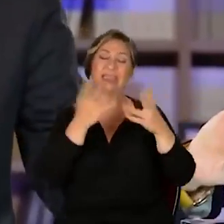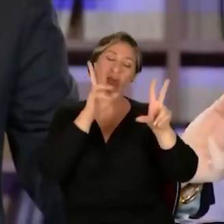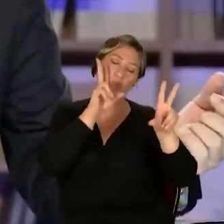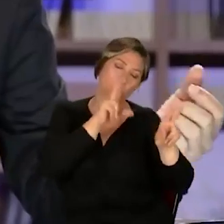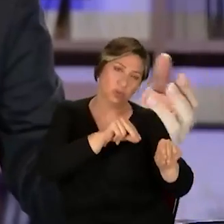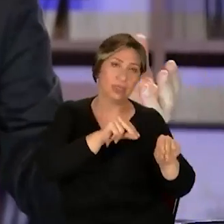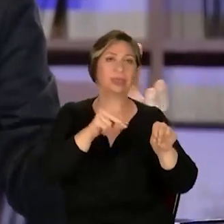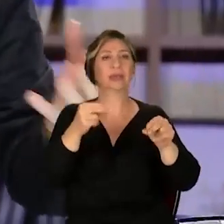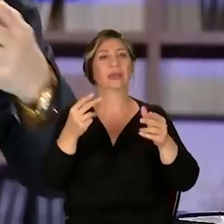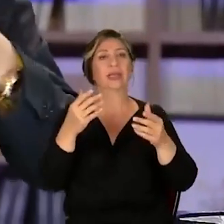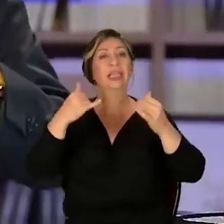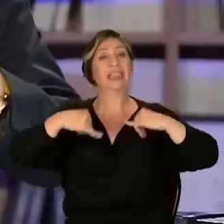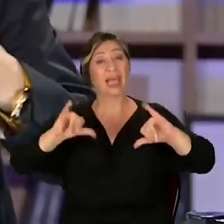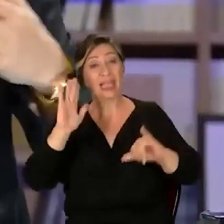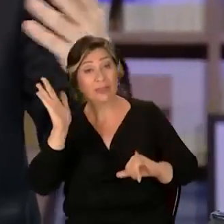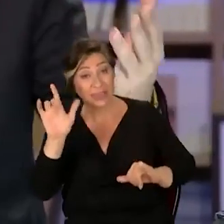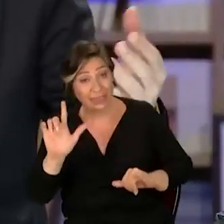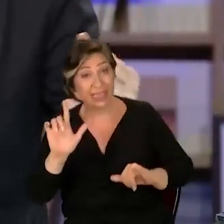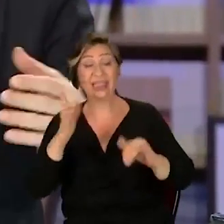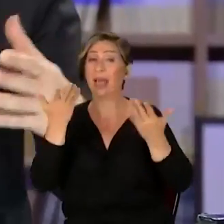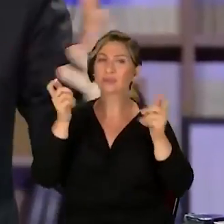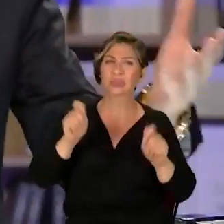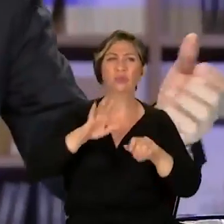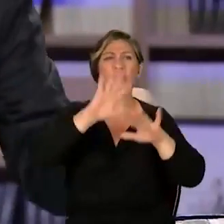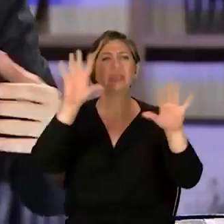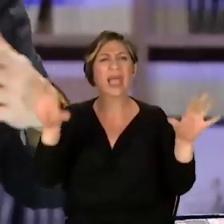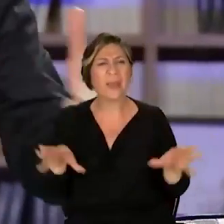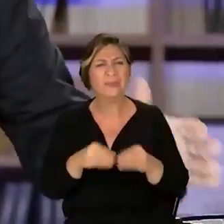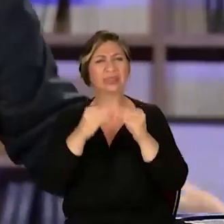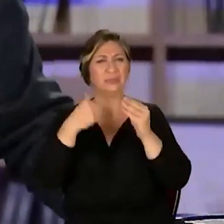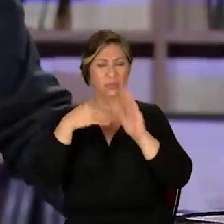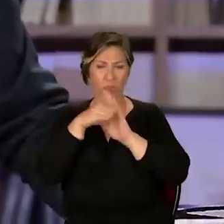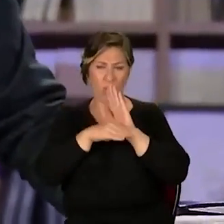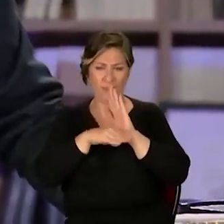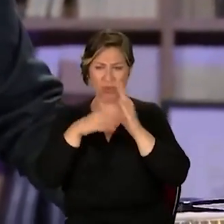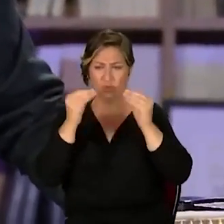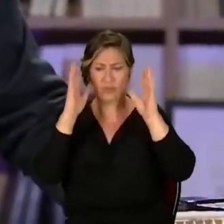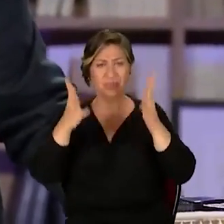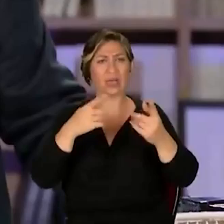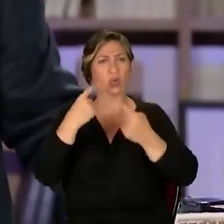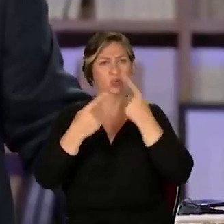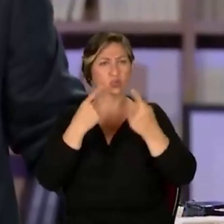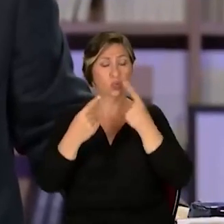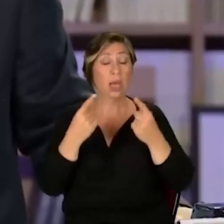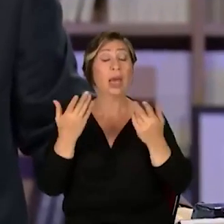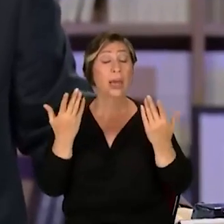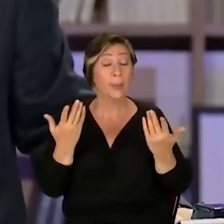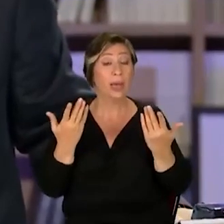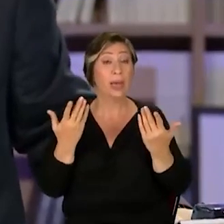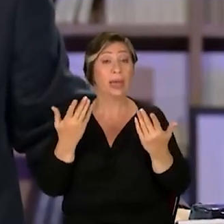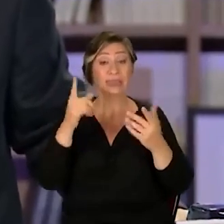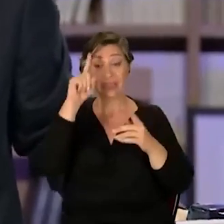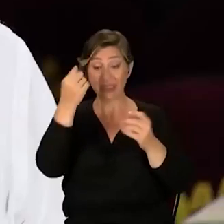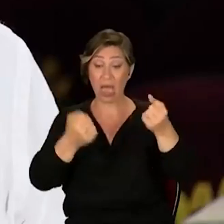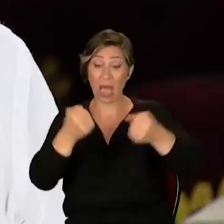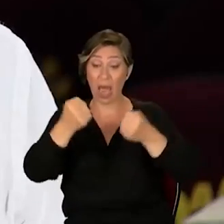yatılıp uyunacağını, tatile mi gidileceğini, ne yapılacağını bütün bunları zaten biz de programlarımızda çok işledik. Sadece